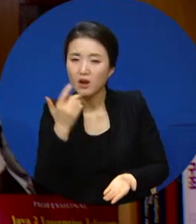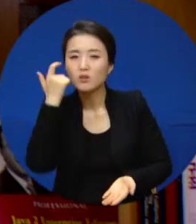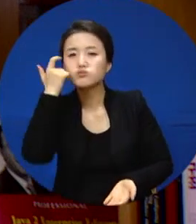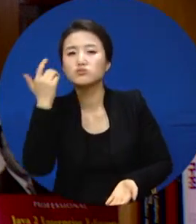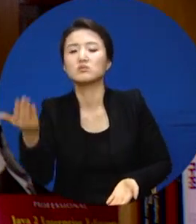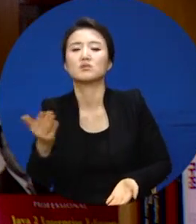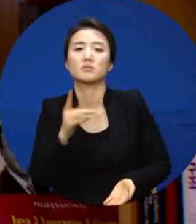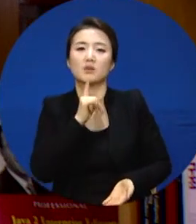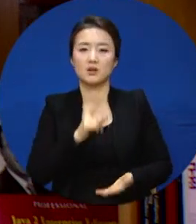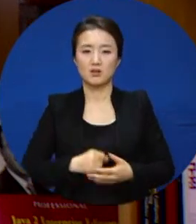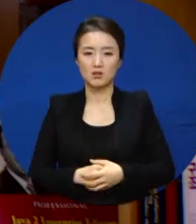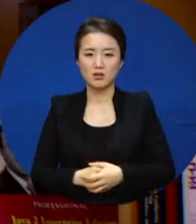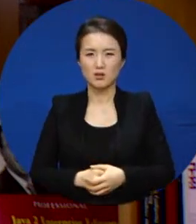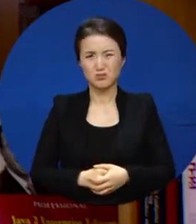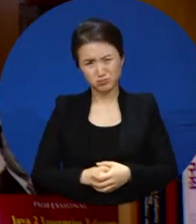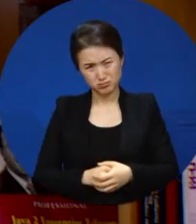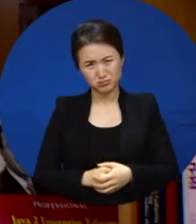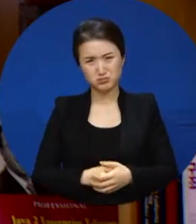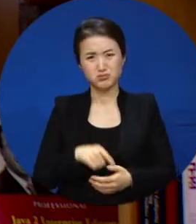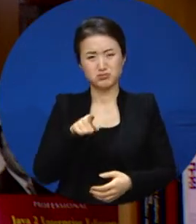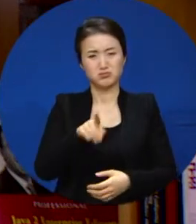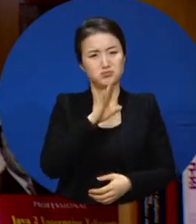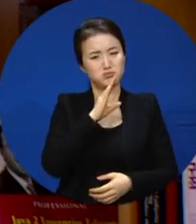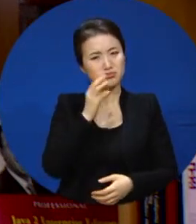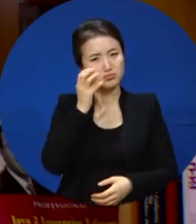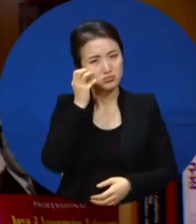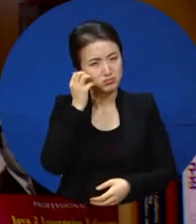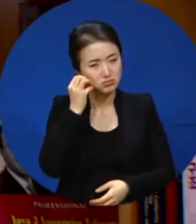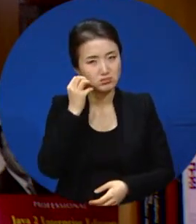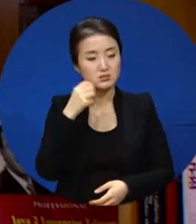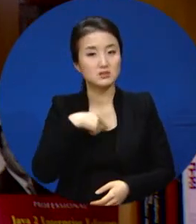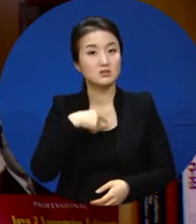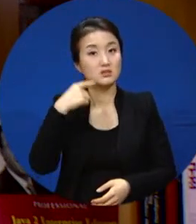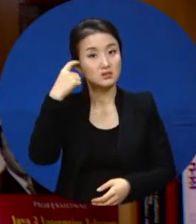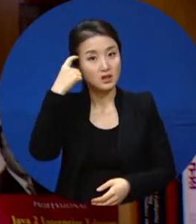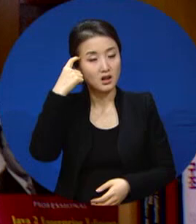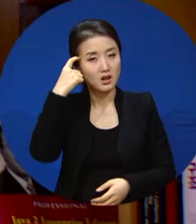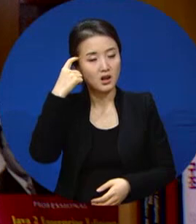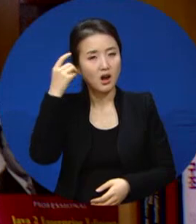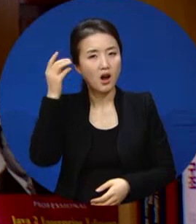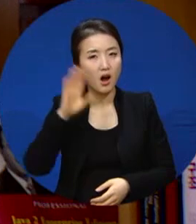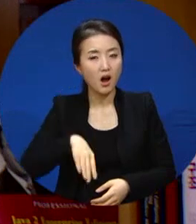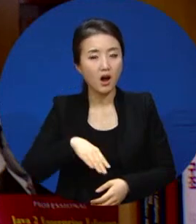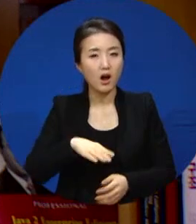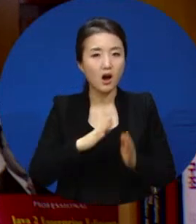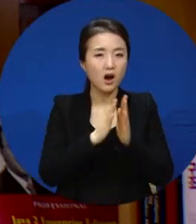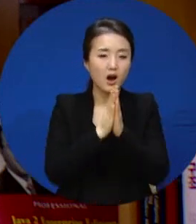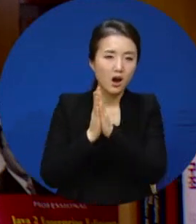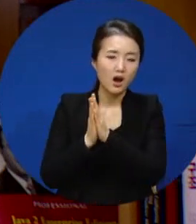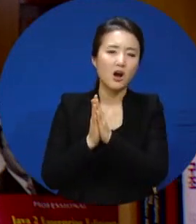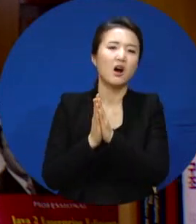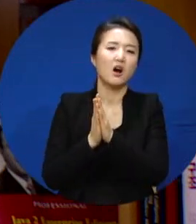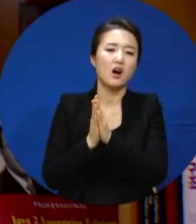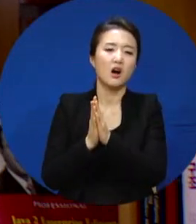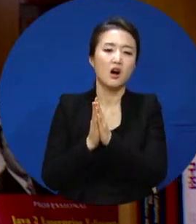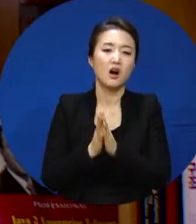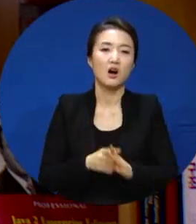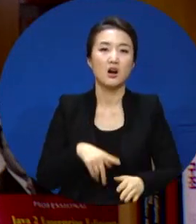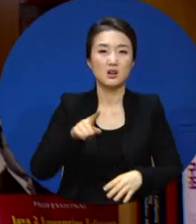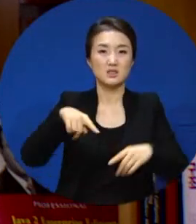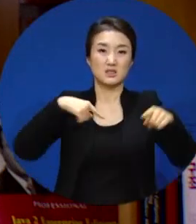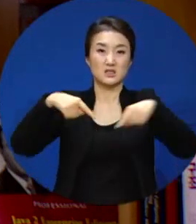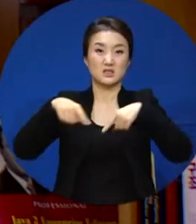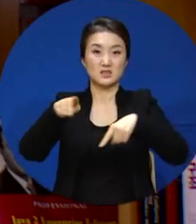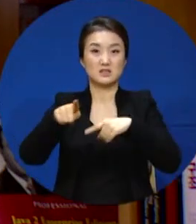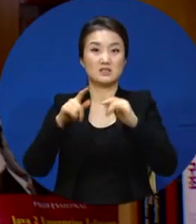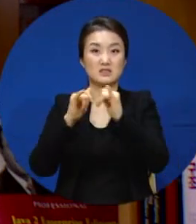생각해서 야 무슨 이런 지관이 다 했냐 생각을 했는데 그 이면을 보니까 그 아이의 엄마들이 그 지위가 나한테